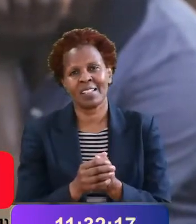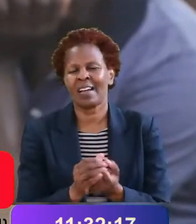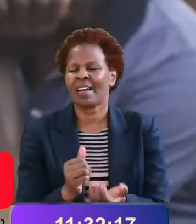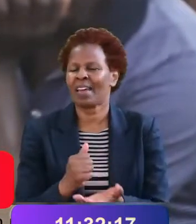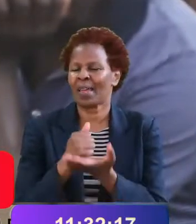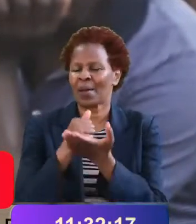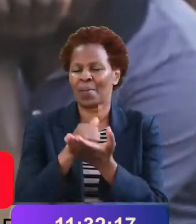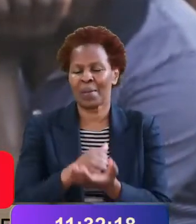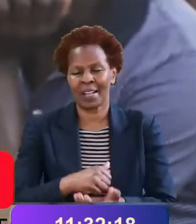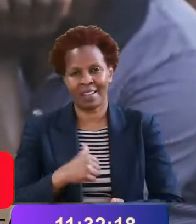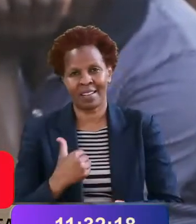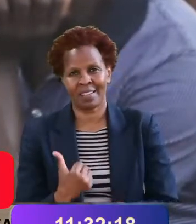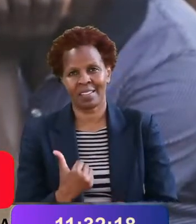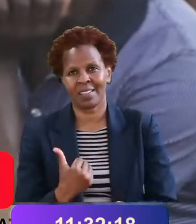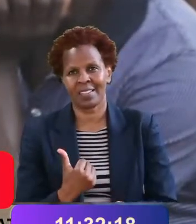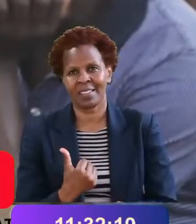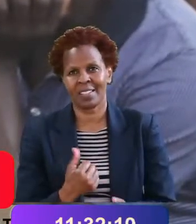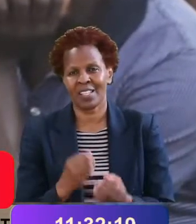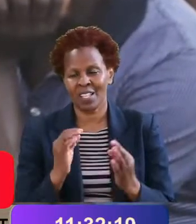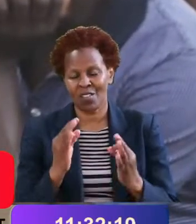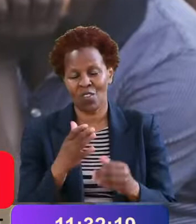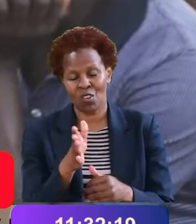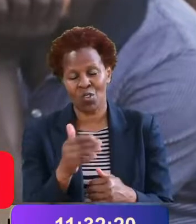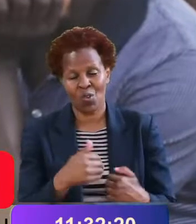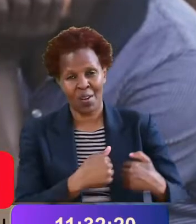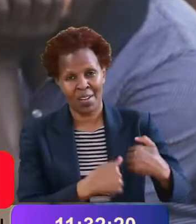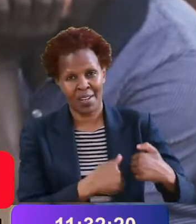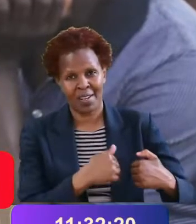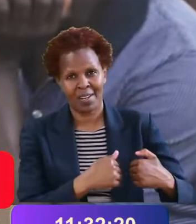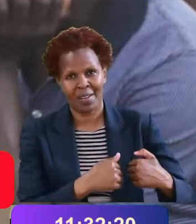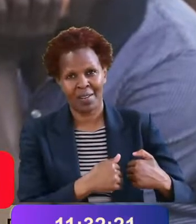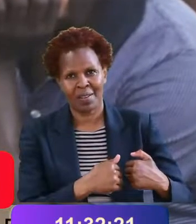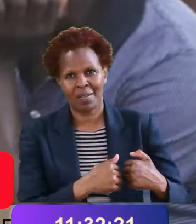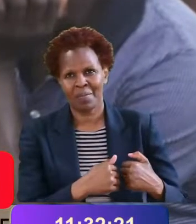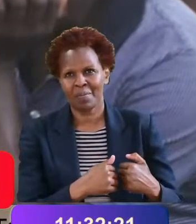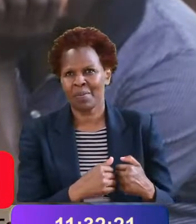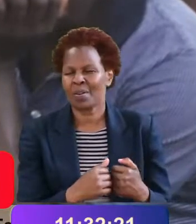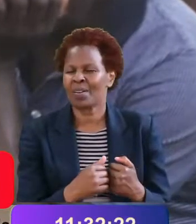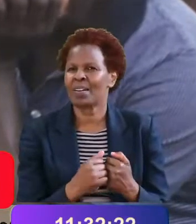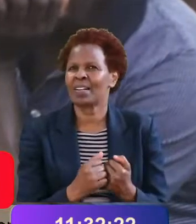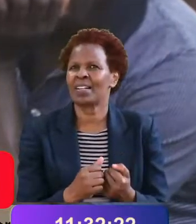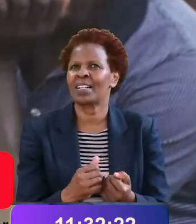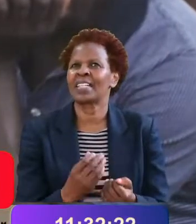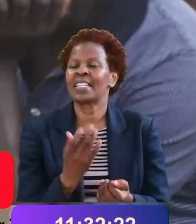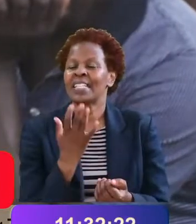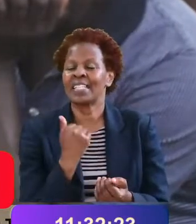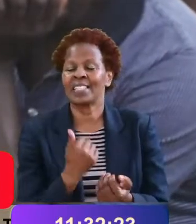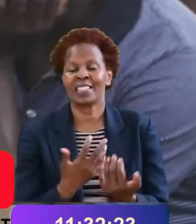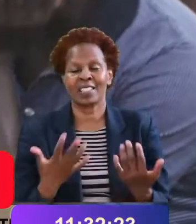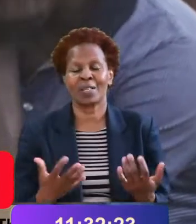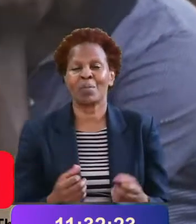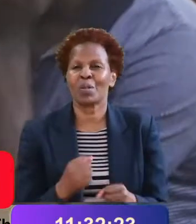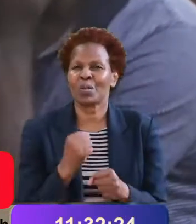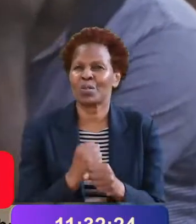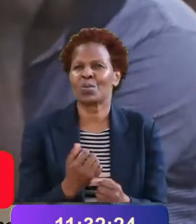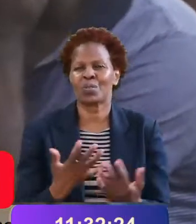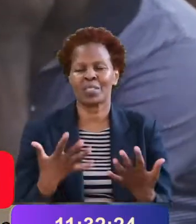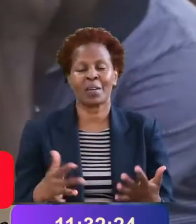kusaidiana na hao ni vizuri. Kama jirani yako hajiwezi, fanya kitu ili nawe akaweza